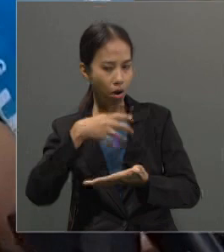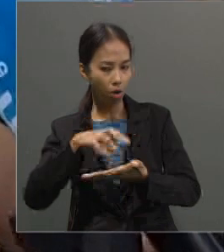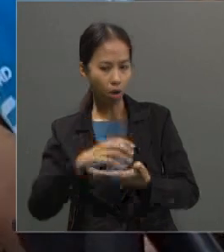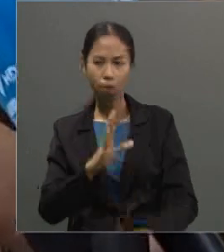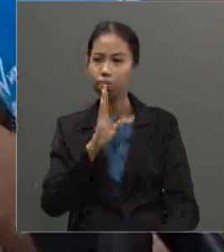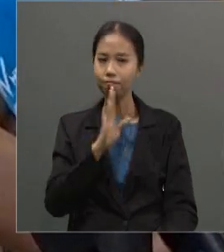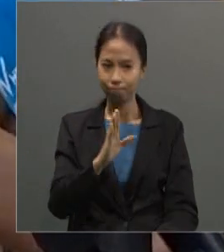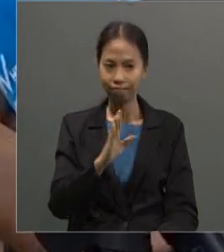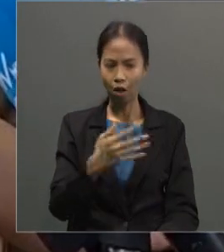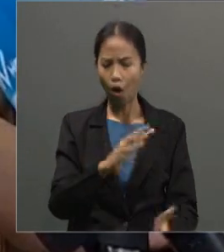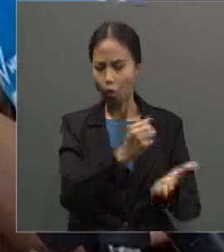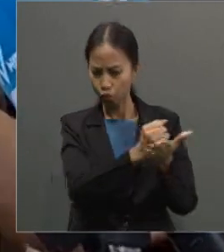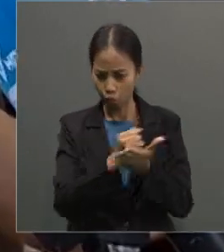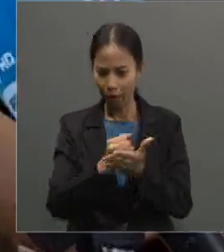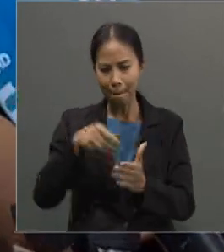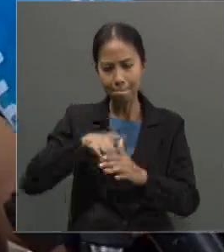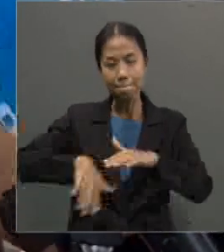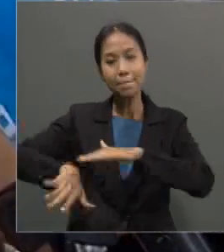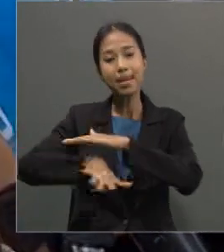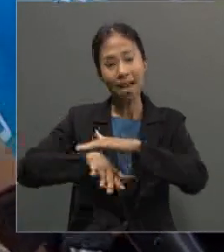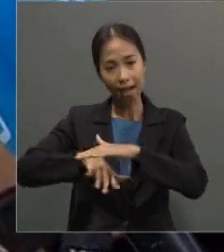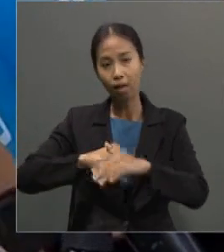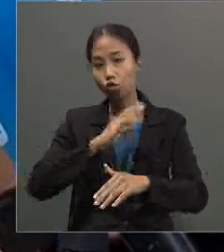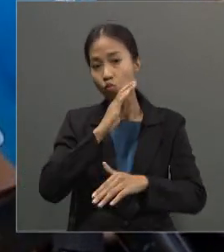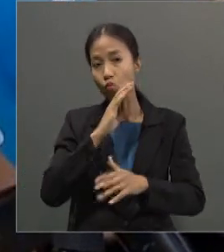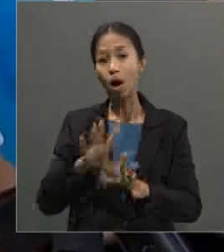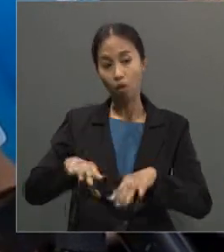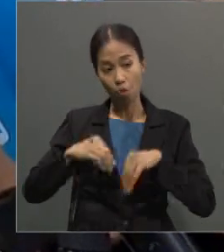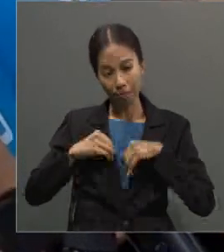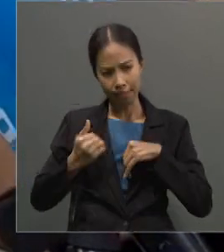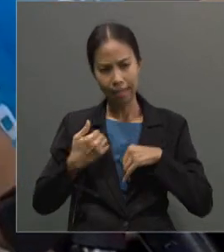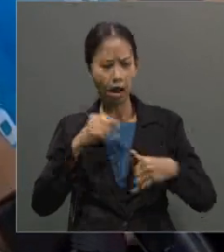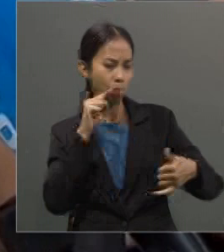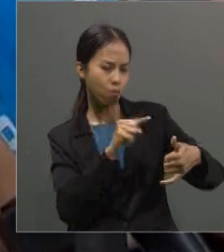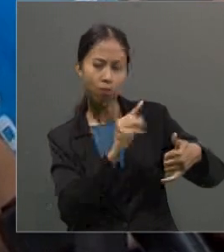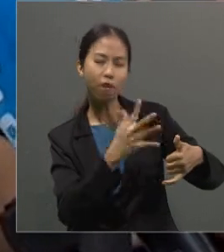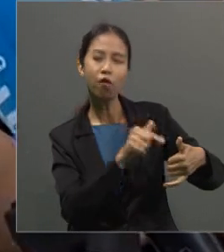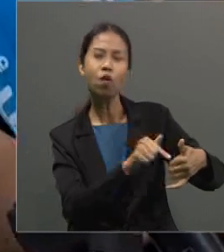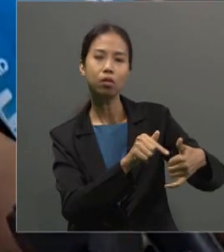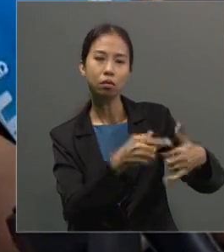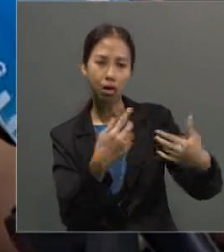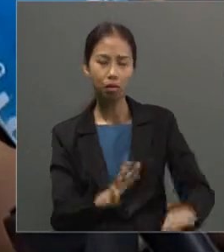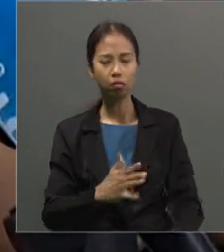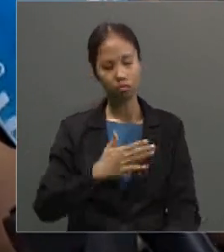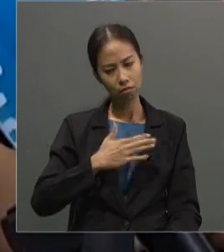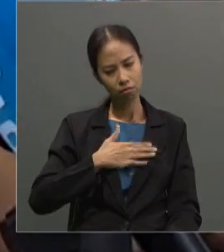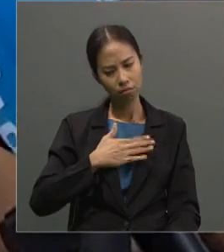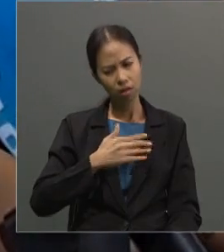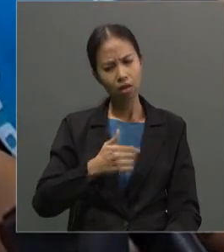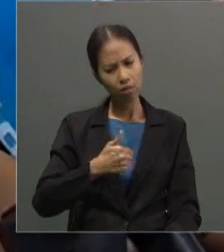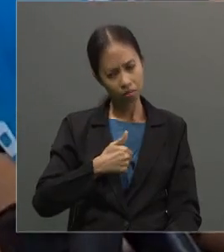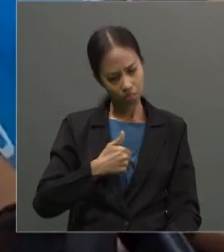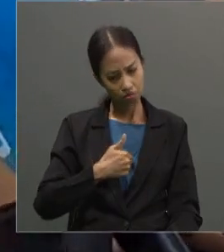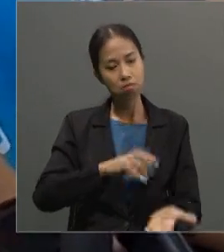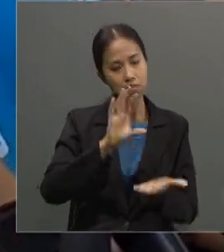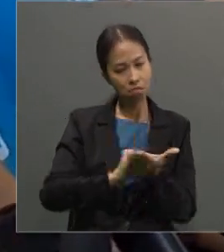แล้วก็สามารถกันเป็นพยานได้และท้ายความร่วมมือก็จะไม่ดำเนินคดีค่ะแม้ว่า10ตำรวจเอกณัฐวุฒิจะบอกว่าได้ส่ง